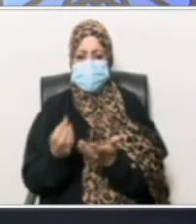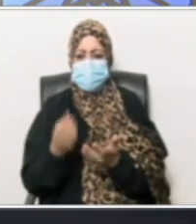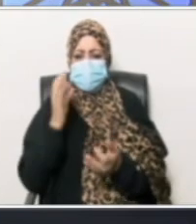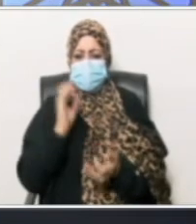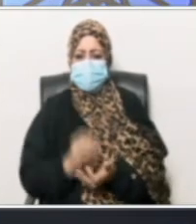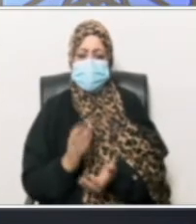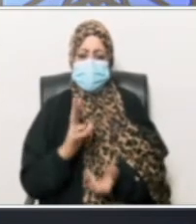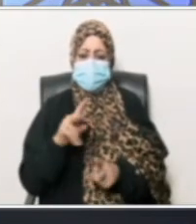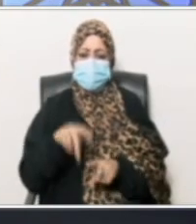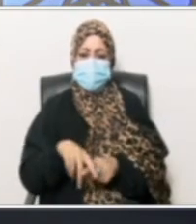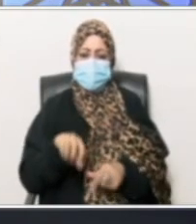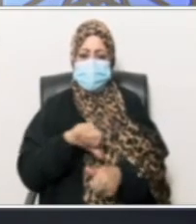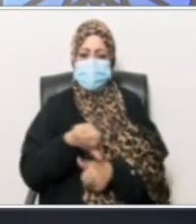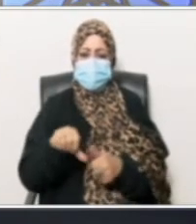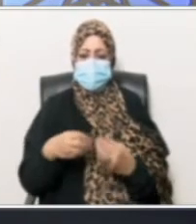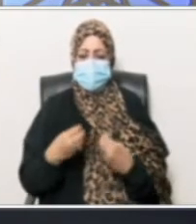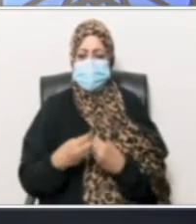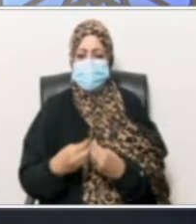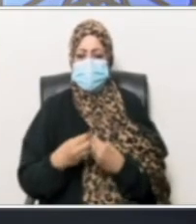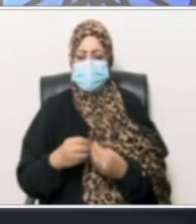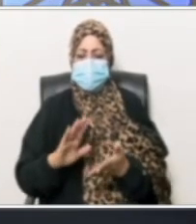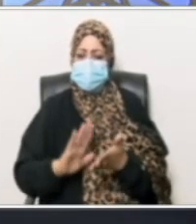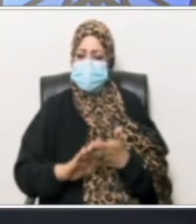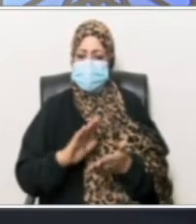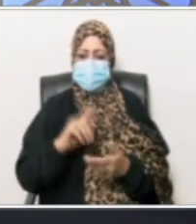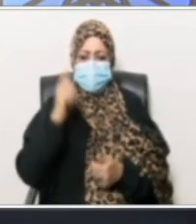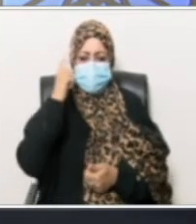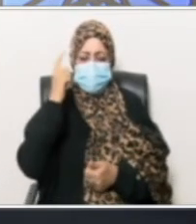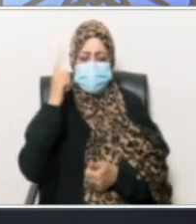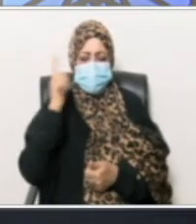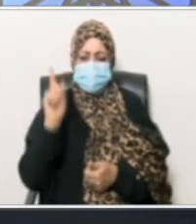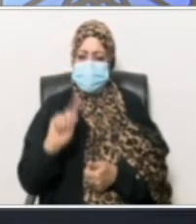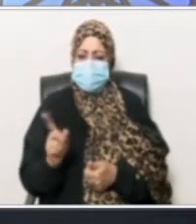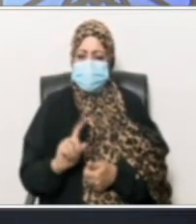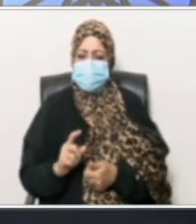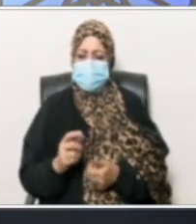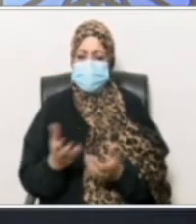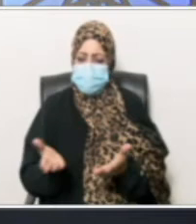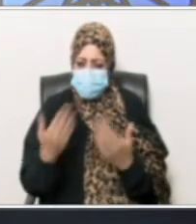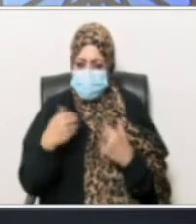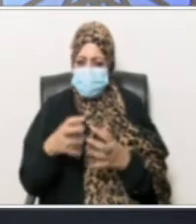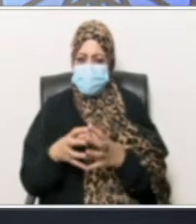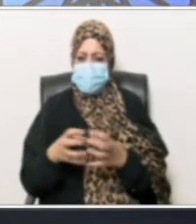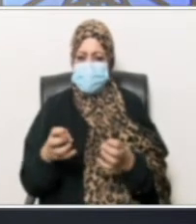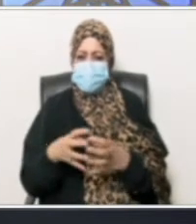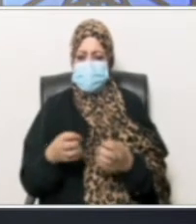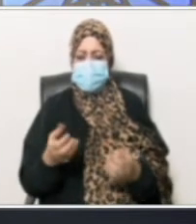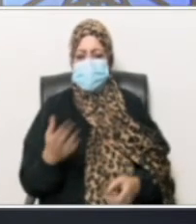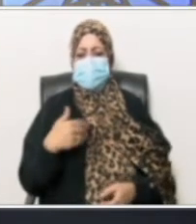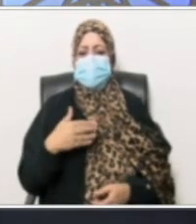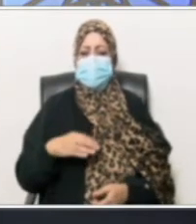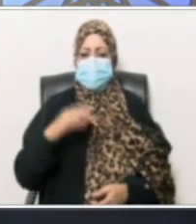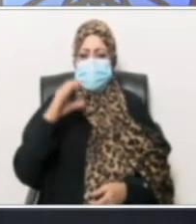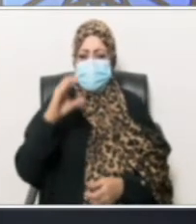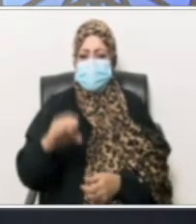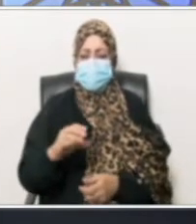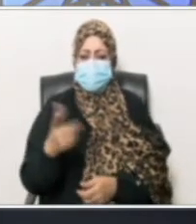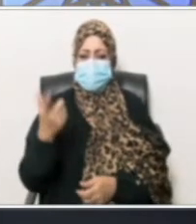مش عارف أنا نبي تفصيله والله. حاضر، ولعلنا نرجئ الإجابة عن هذه الشبهة